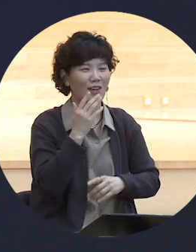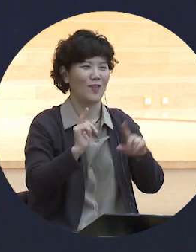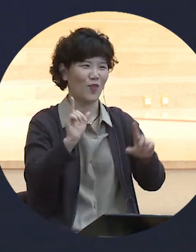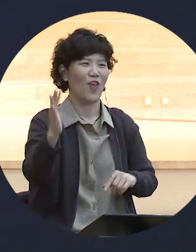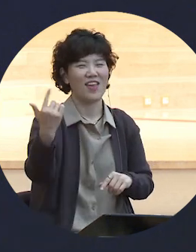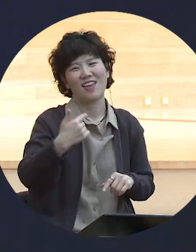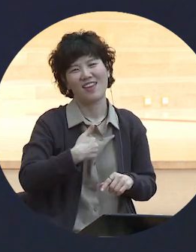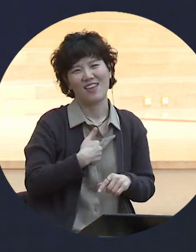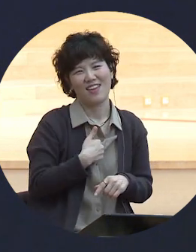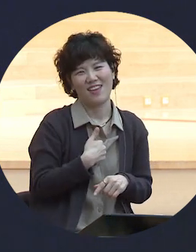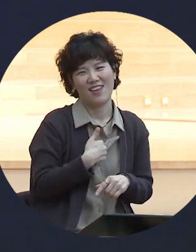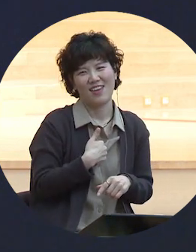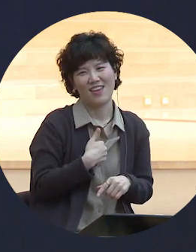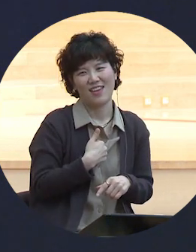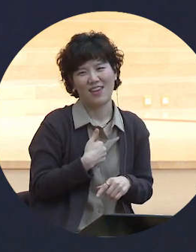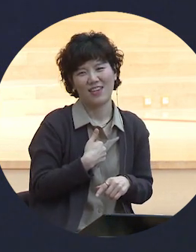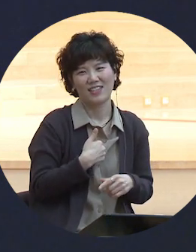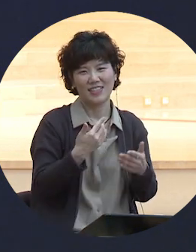근데 여러분